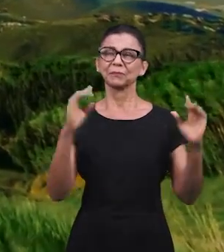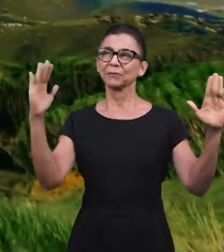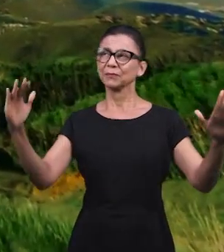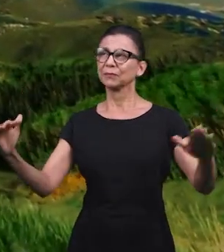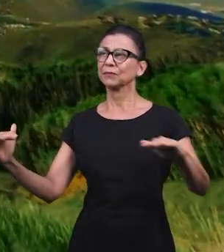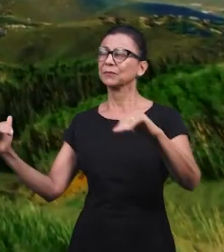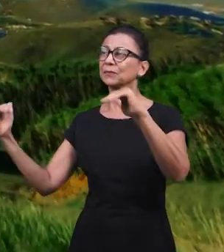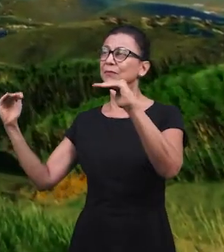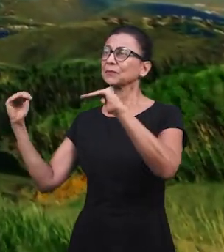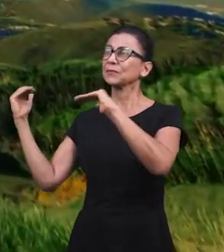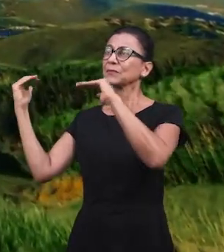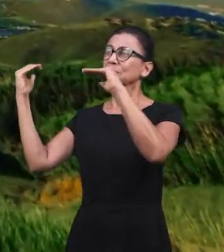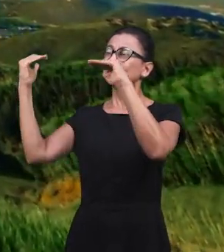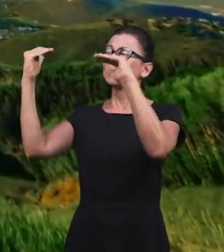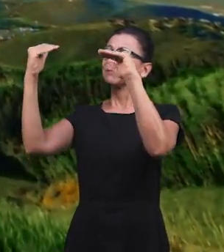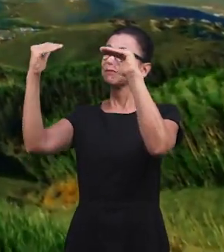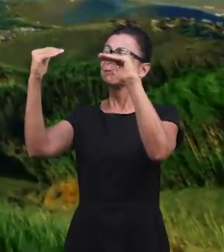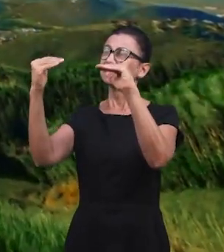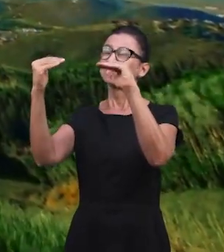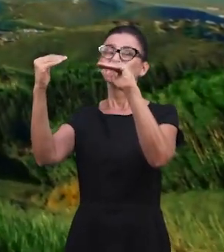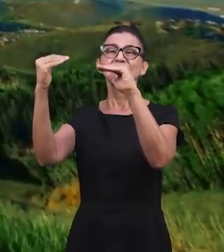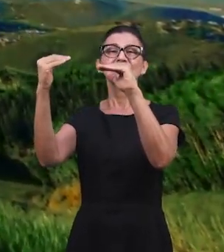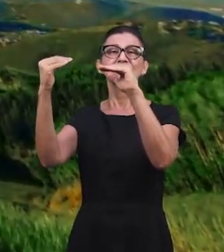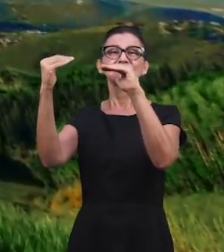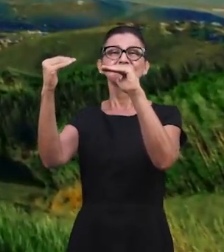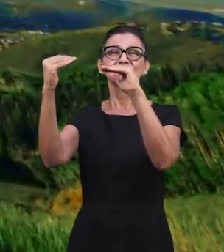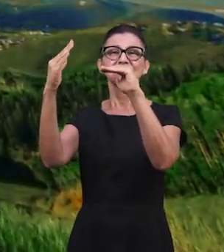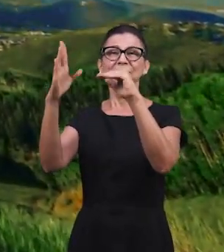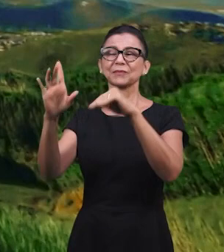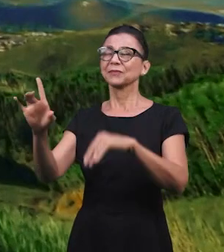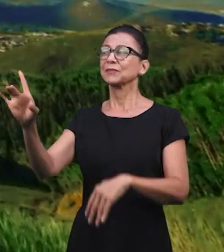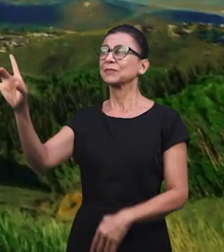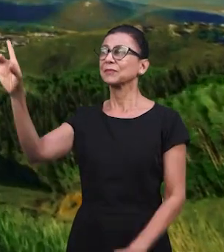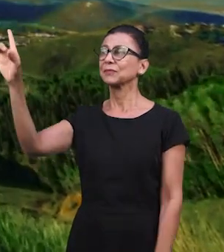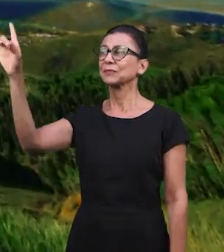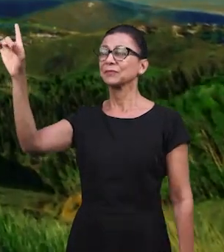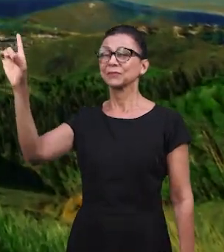Он, Дух Святой, пребывает в храме.